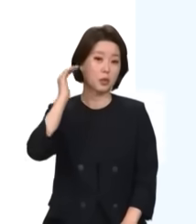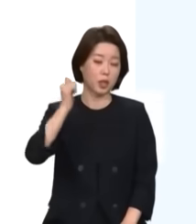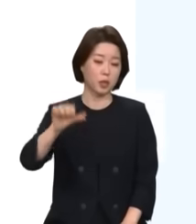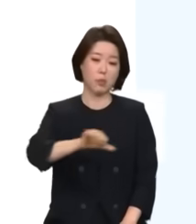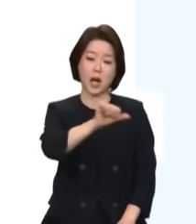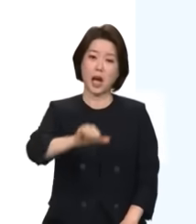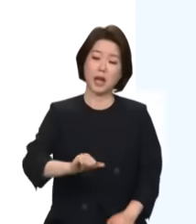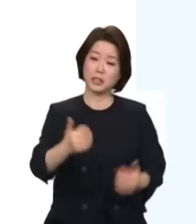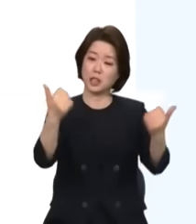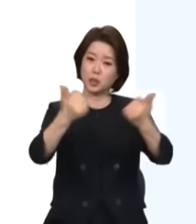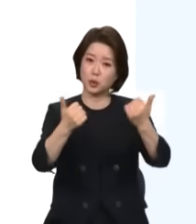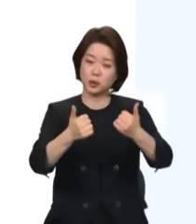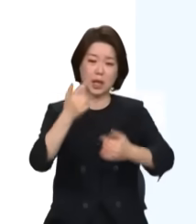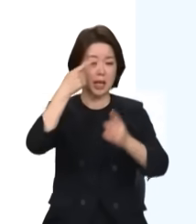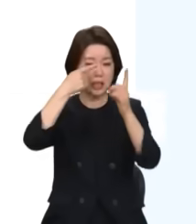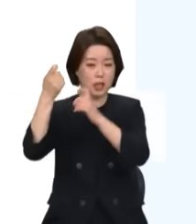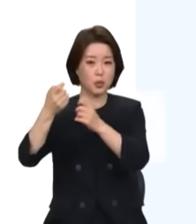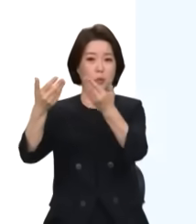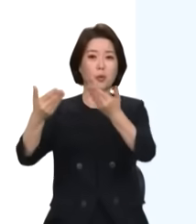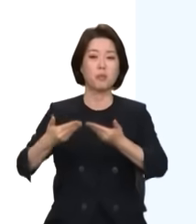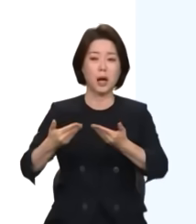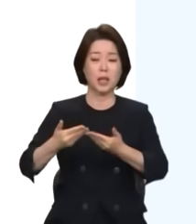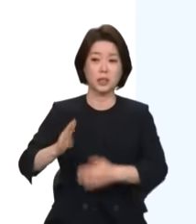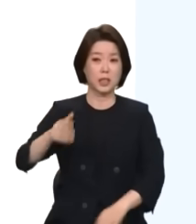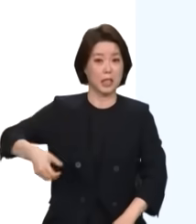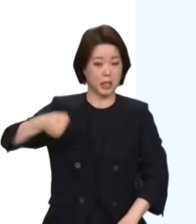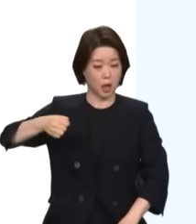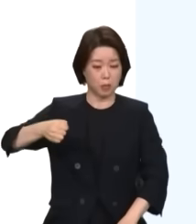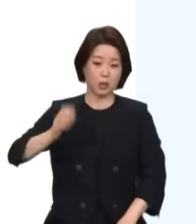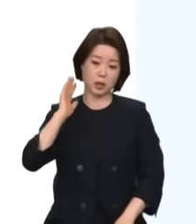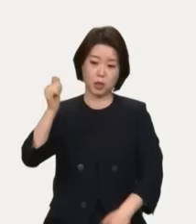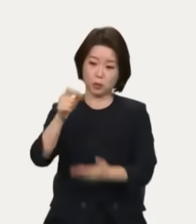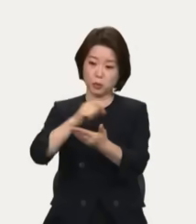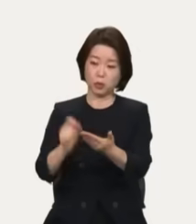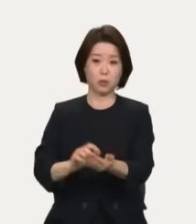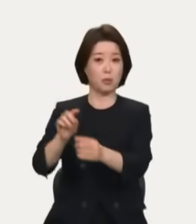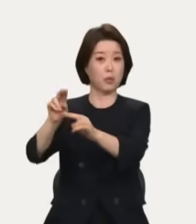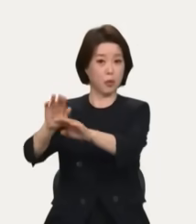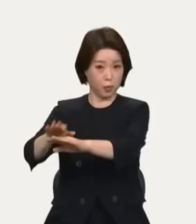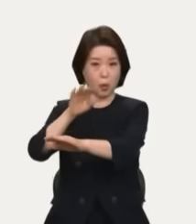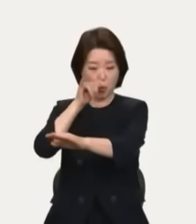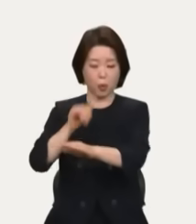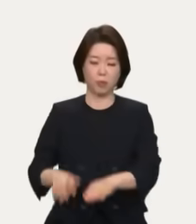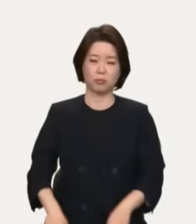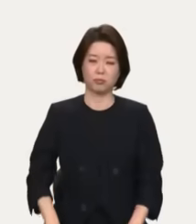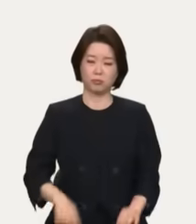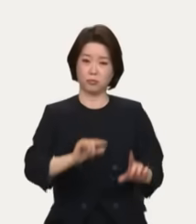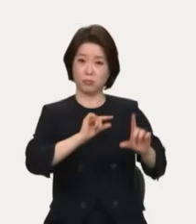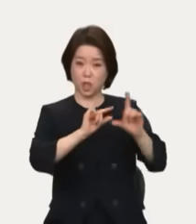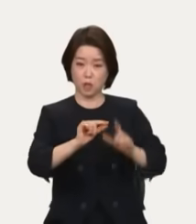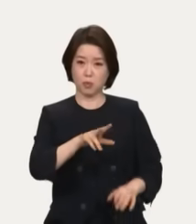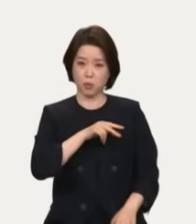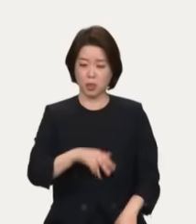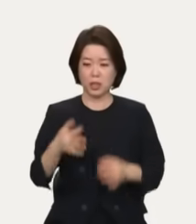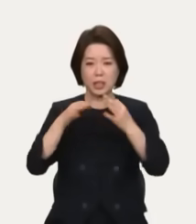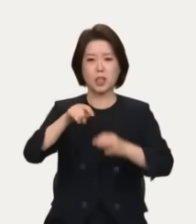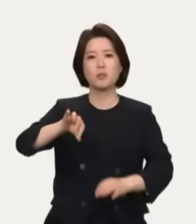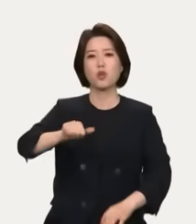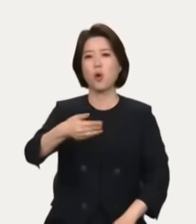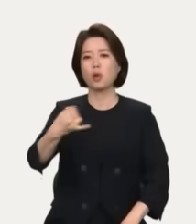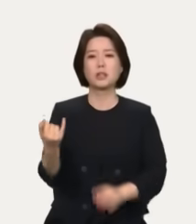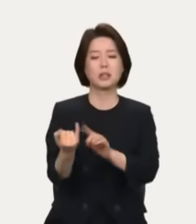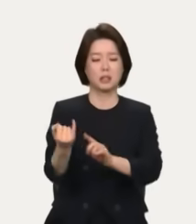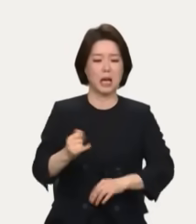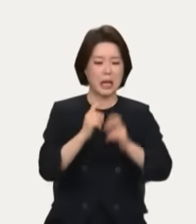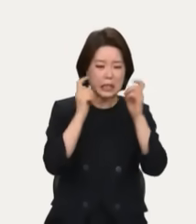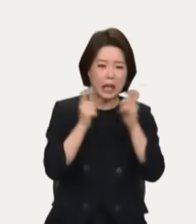정상회 기념품으로 받은 가방 등이 대통령 기록물로 등록되어 있습니다. 일부 위원들은 김 여사는 사적인 공간에서 받은